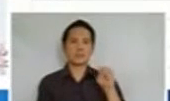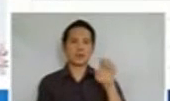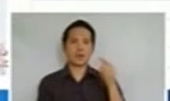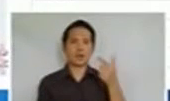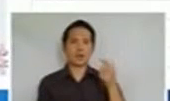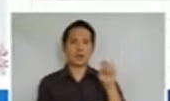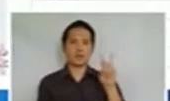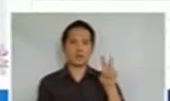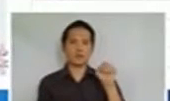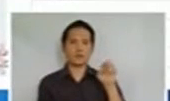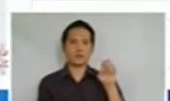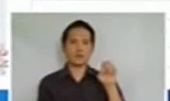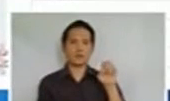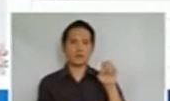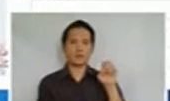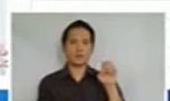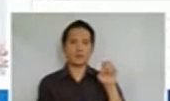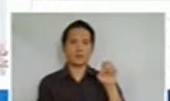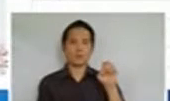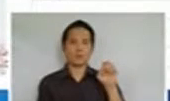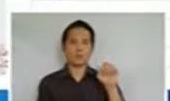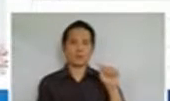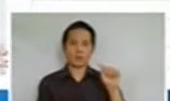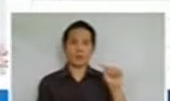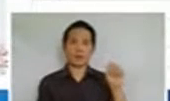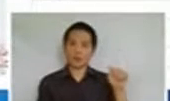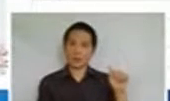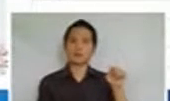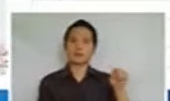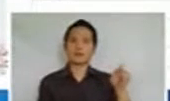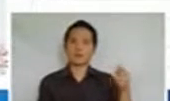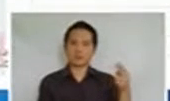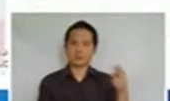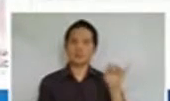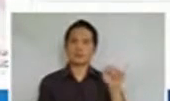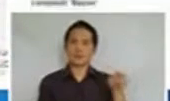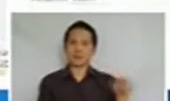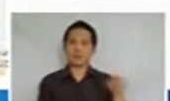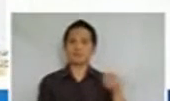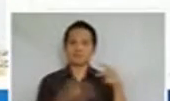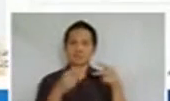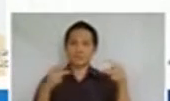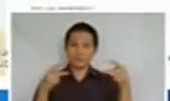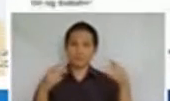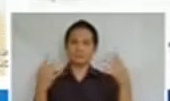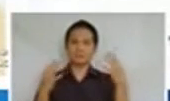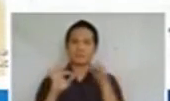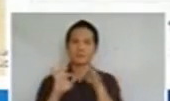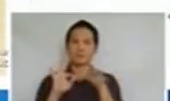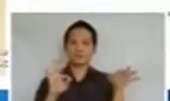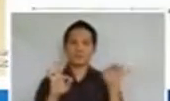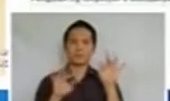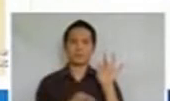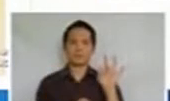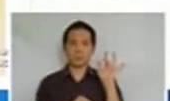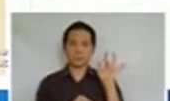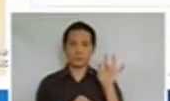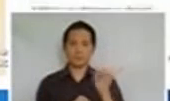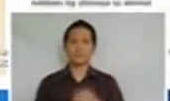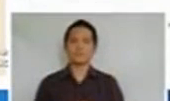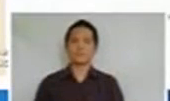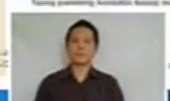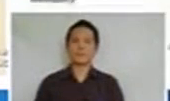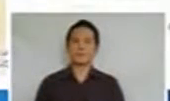lengguwahe na pwede nilang piliin kung saan po sila comfortable na fill upan yung Oasis form